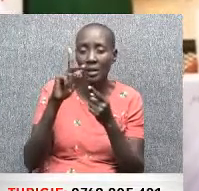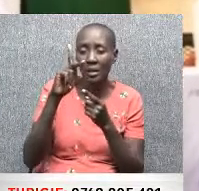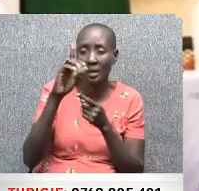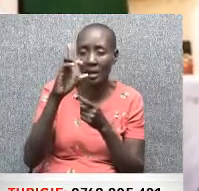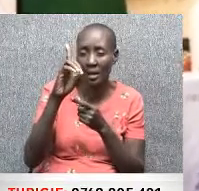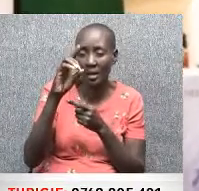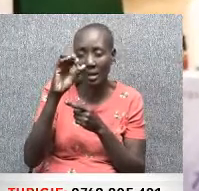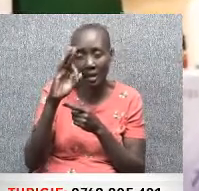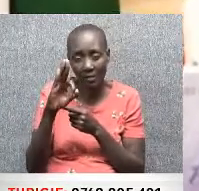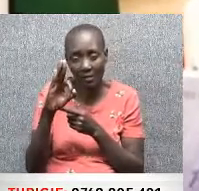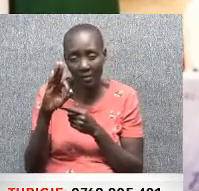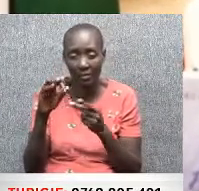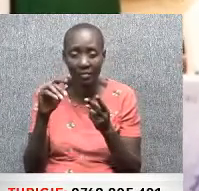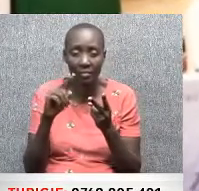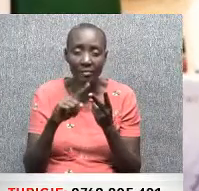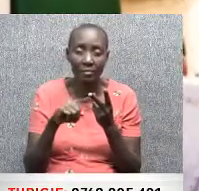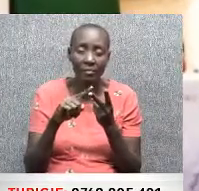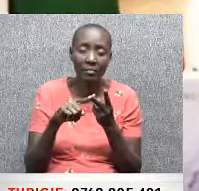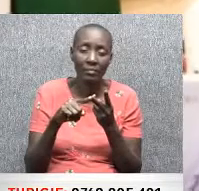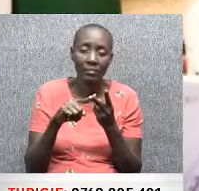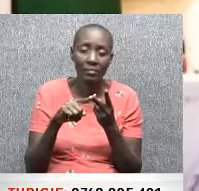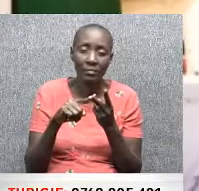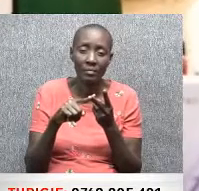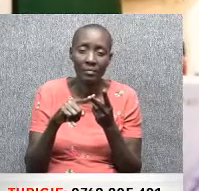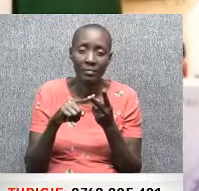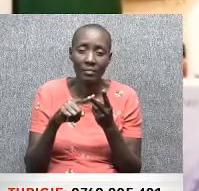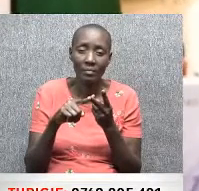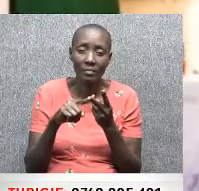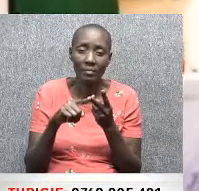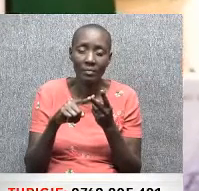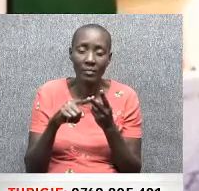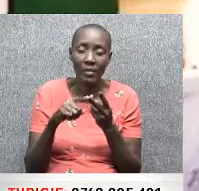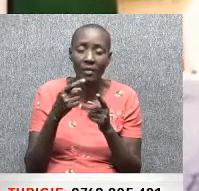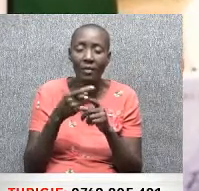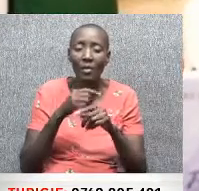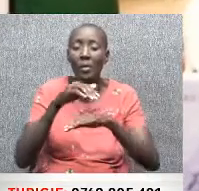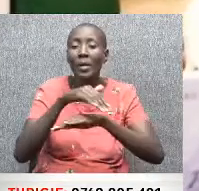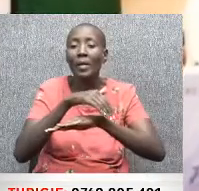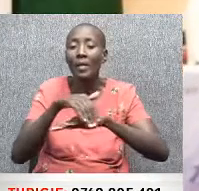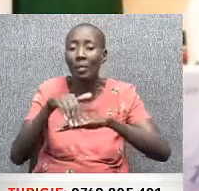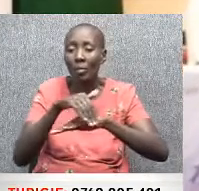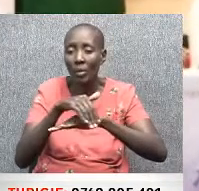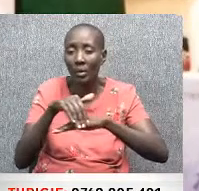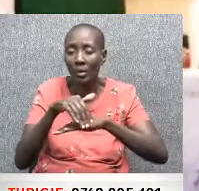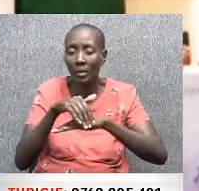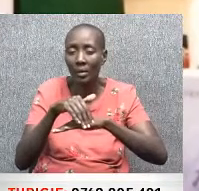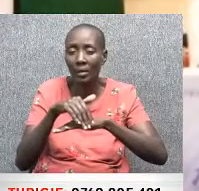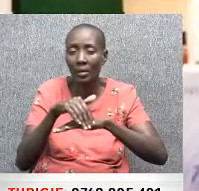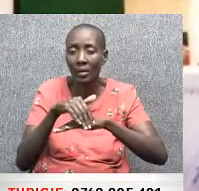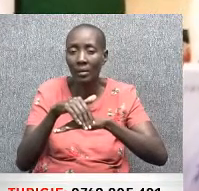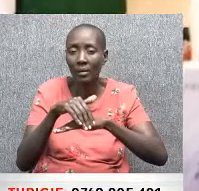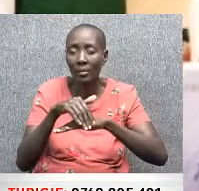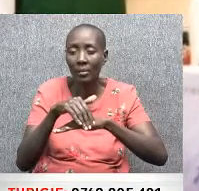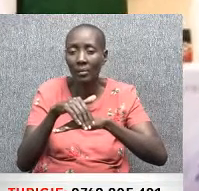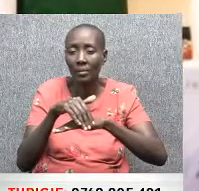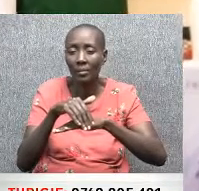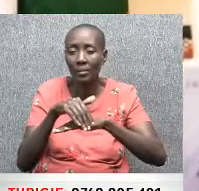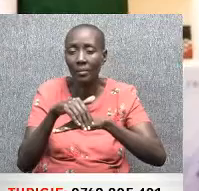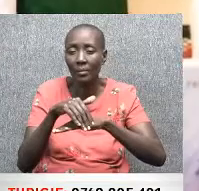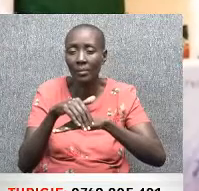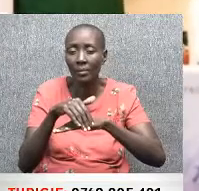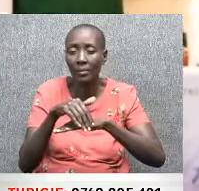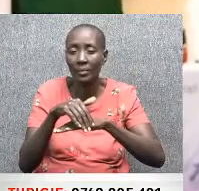security along the border, I mean from Dadajabula all the way to Konton